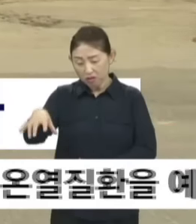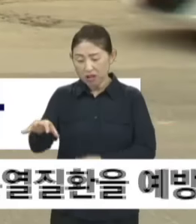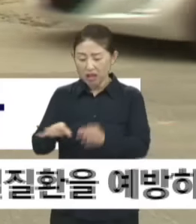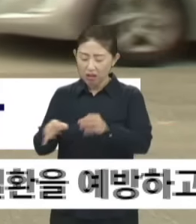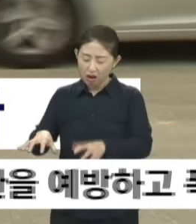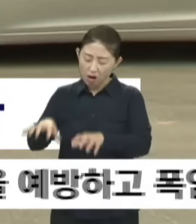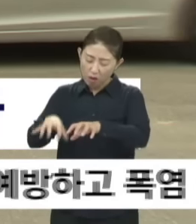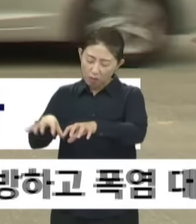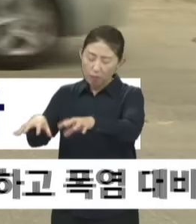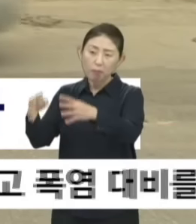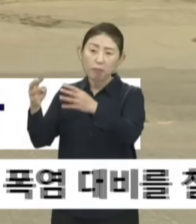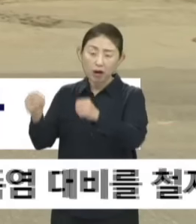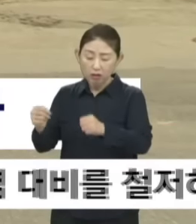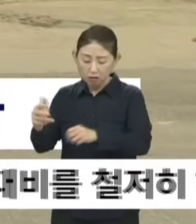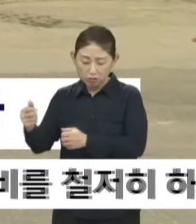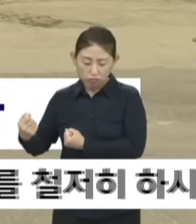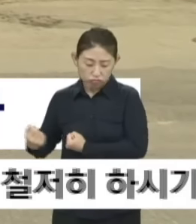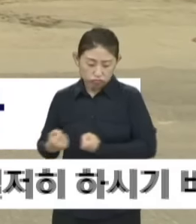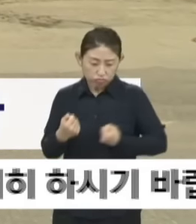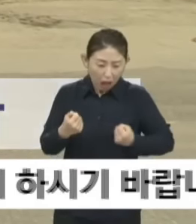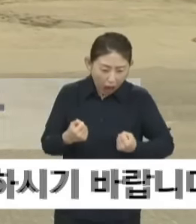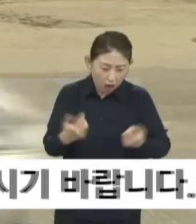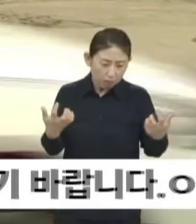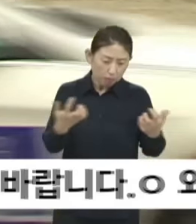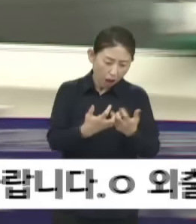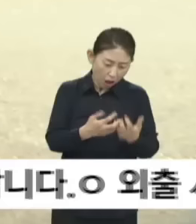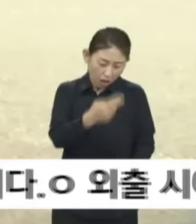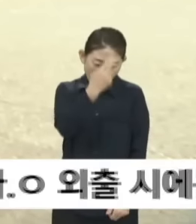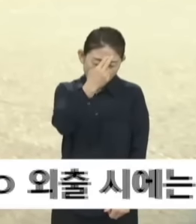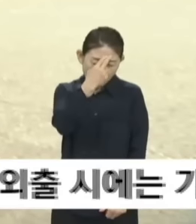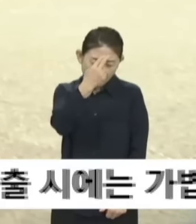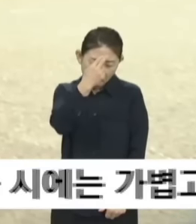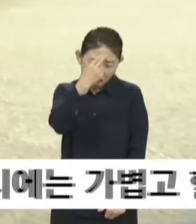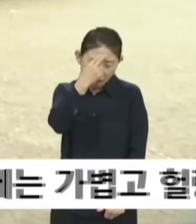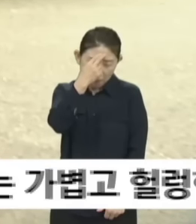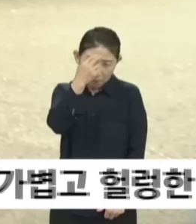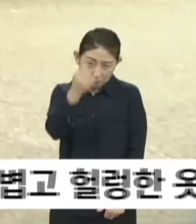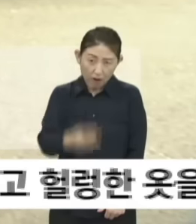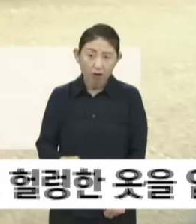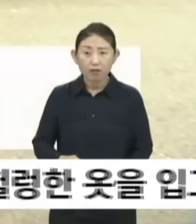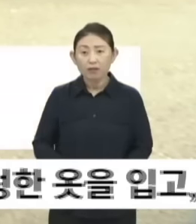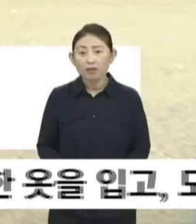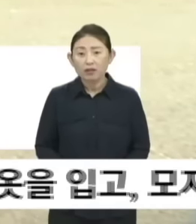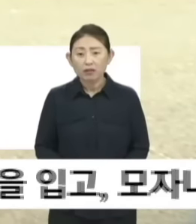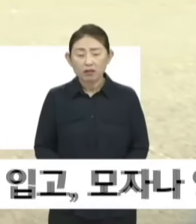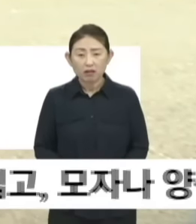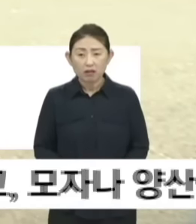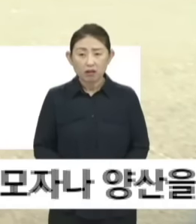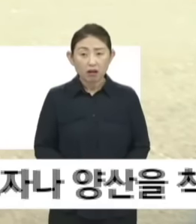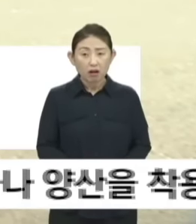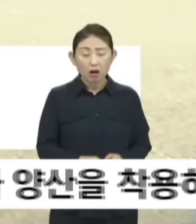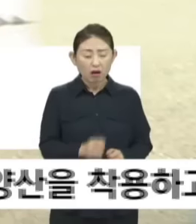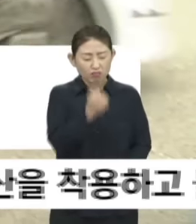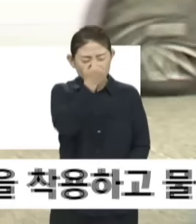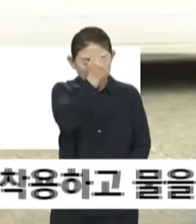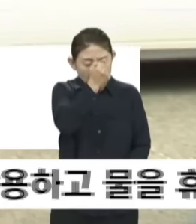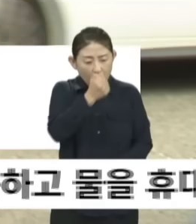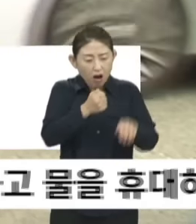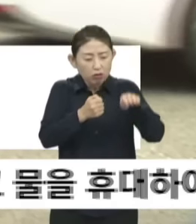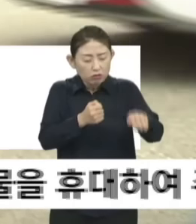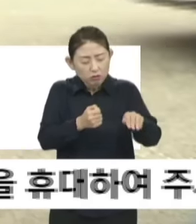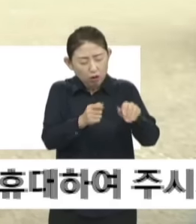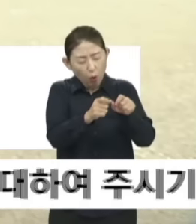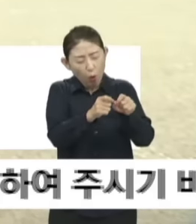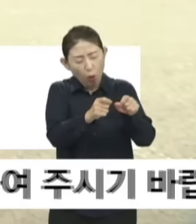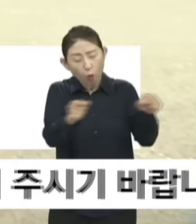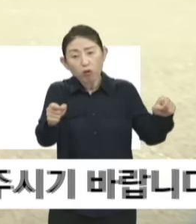수요가 많지만 시민들은 주차하지 못하고 돌아가기 일쑤입니다. 단기 방치 차량 때문에 손님들의 주차 공간이